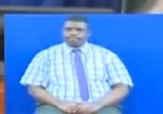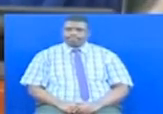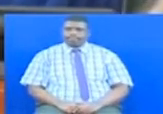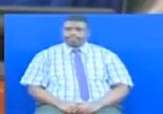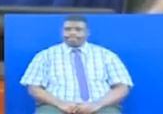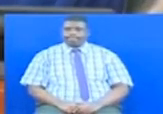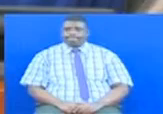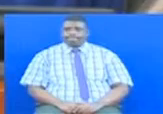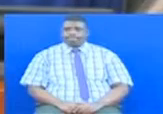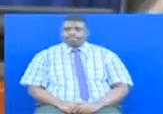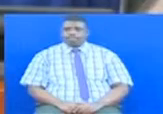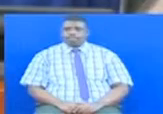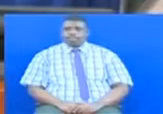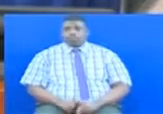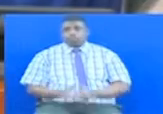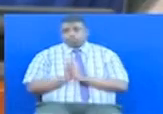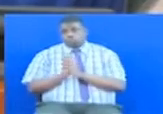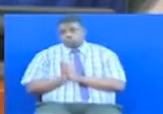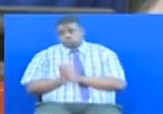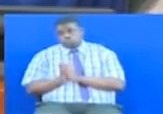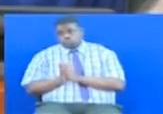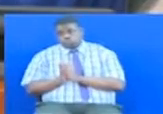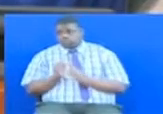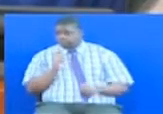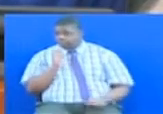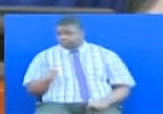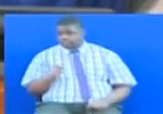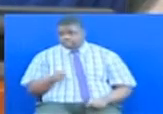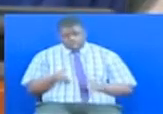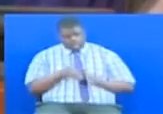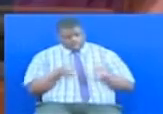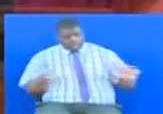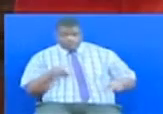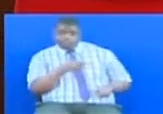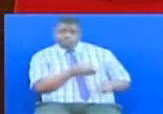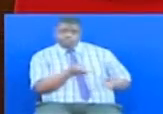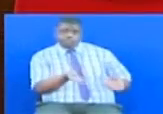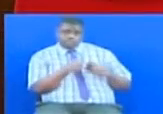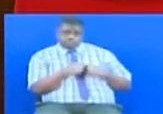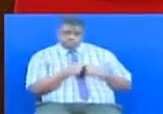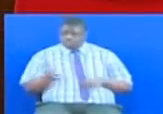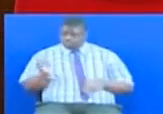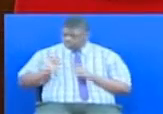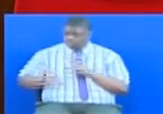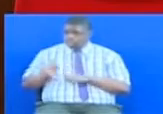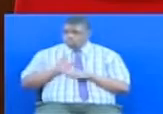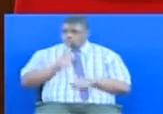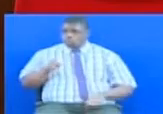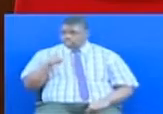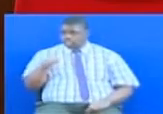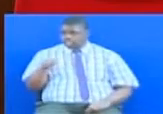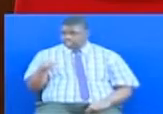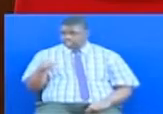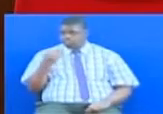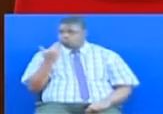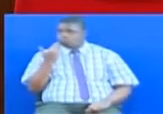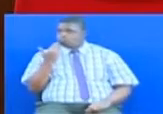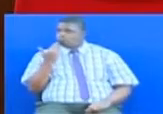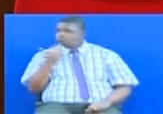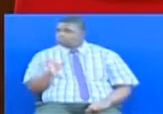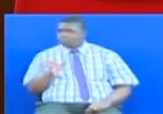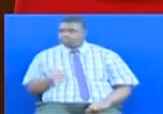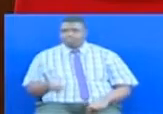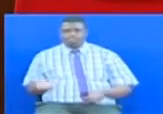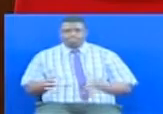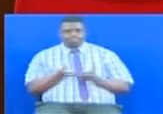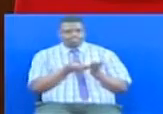Mheshimiwa Naibu Spika, nikushukuru kwa kunipa nafasi niweze na mimi kuchangia kwenye hoja hii muhimu. Hoja iliyowasilishwa